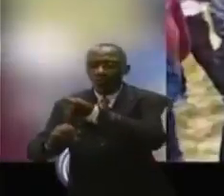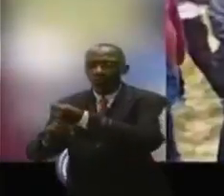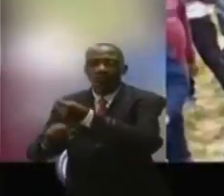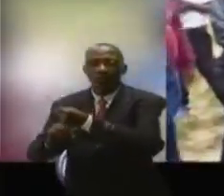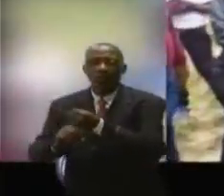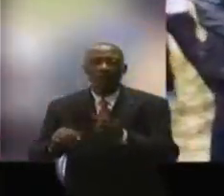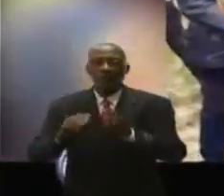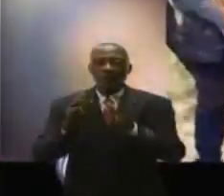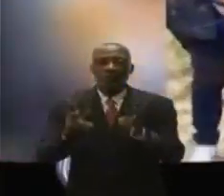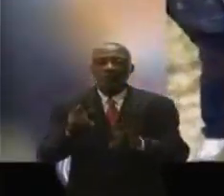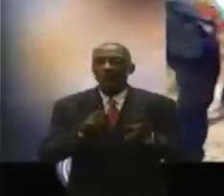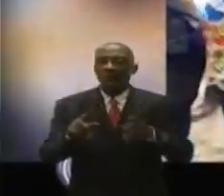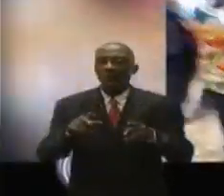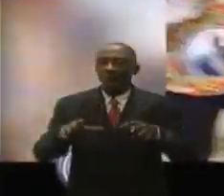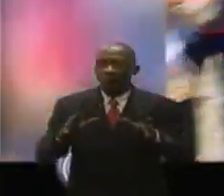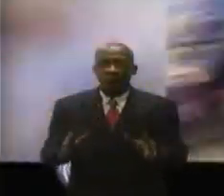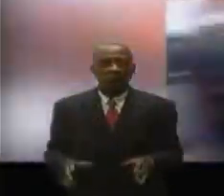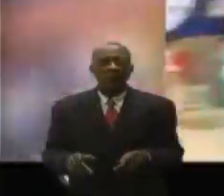suprême.